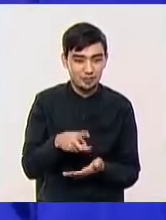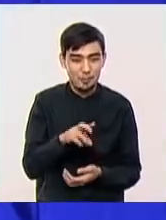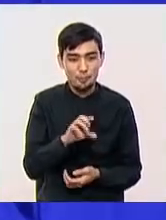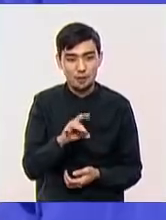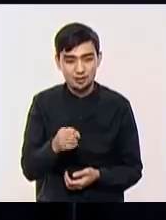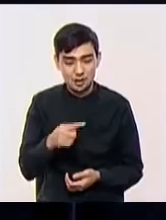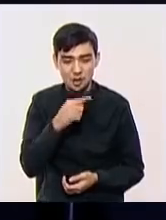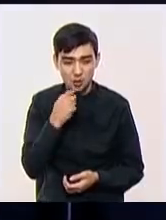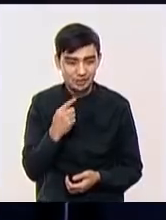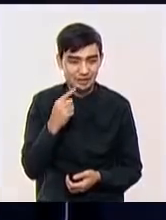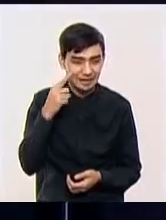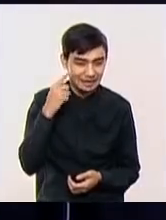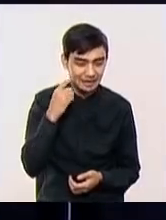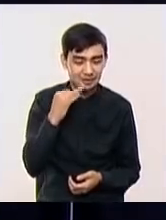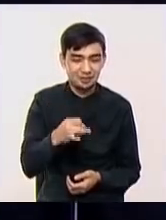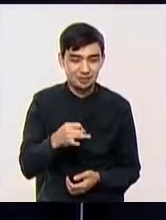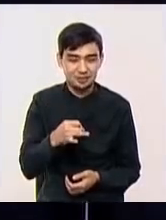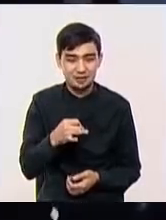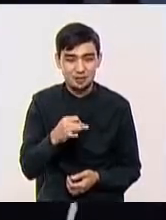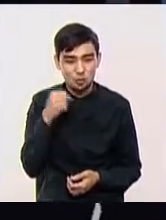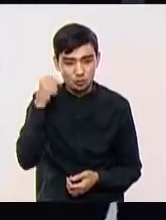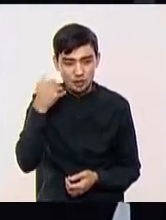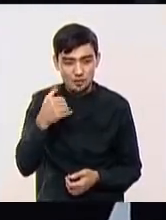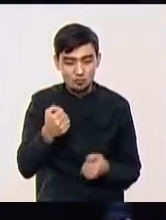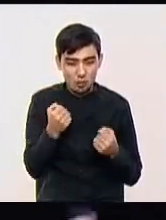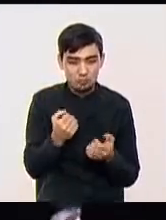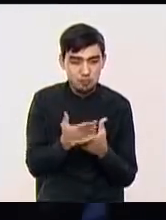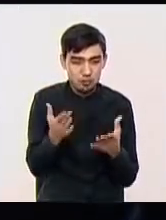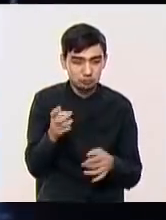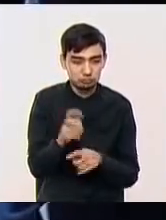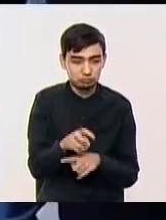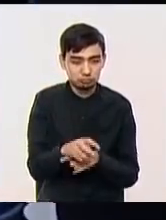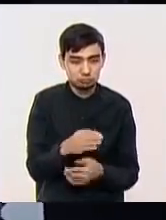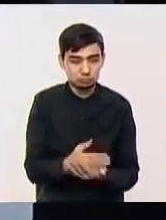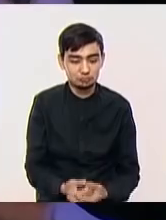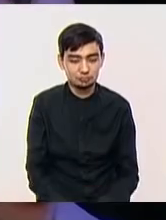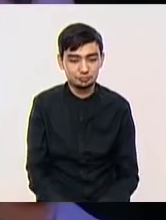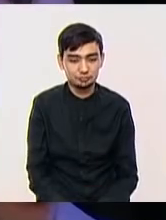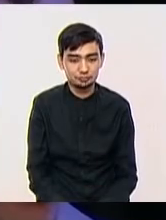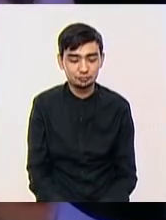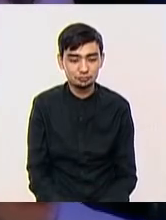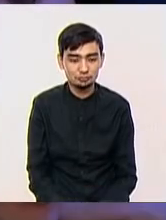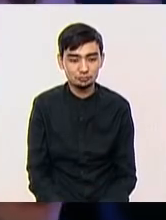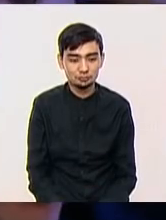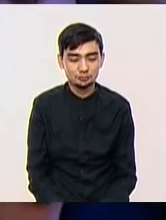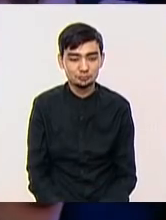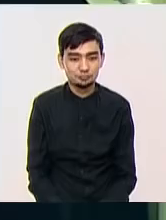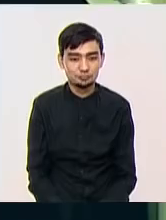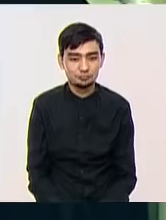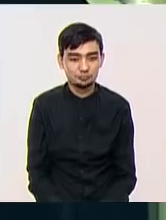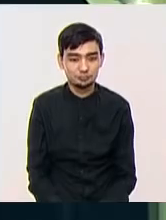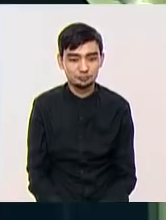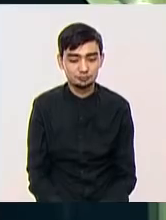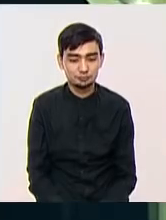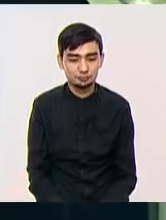Бразилия, Ресей, Қырғызстан және Өзбекстанның спортшылары көптеп ниет білдіреді екен. Өмір Серікбекұлы, Думан Сүлейменов,